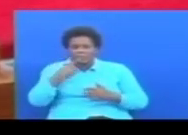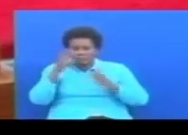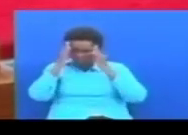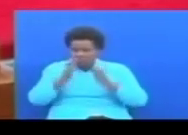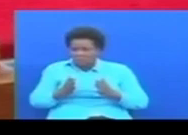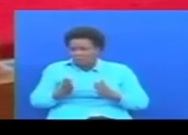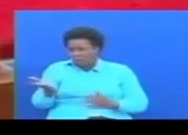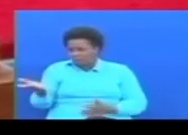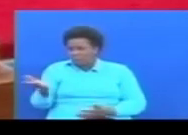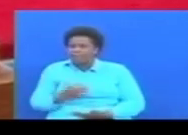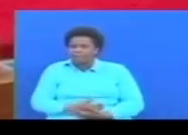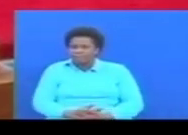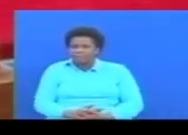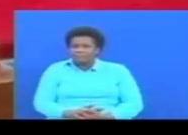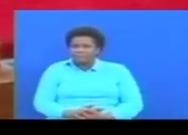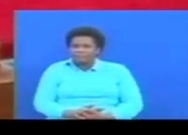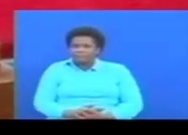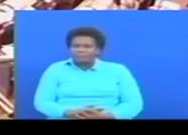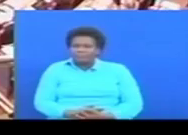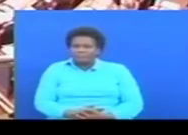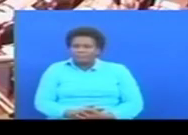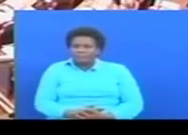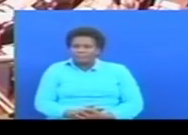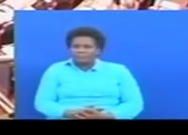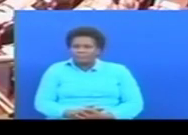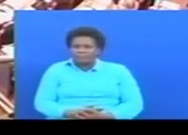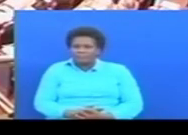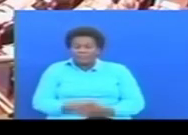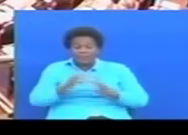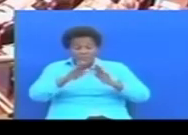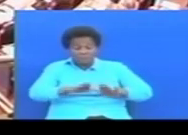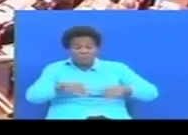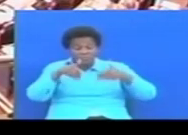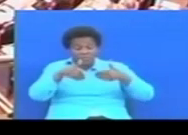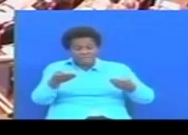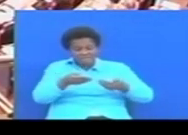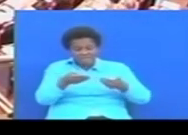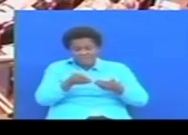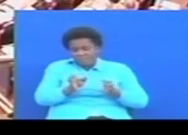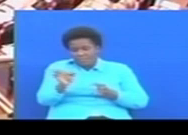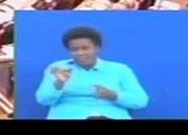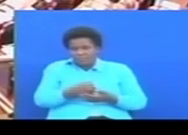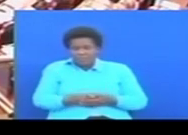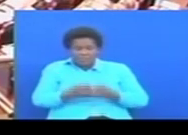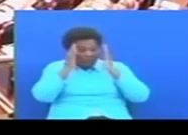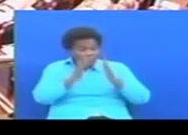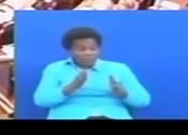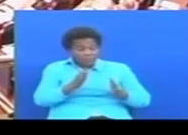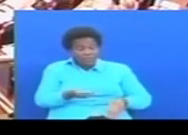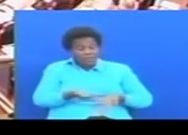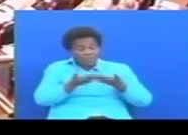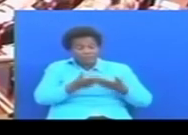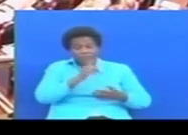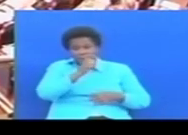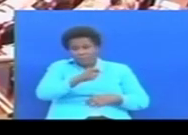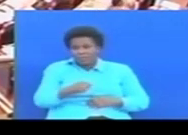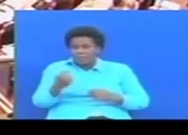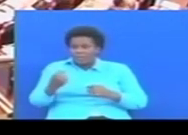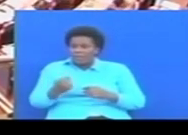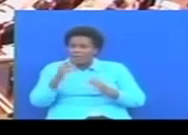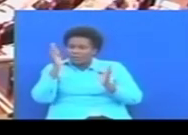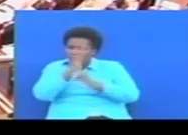Mheshimiwa Biashi Abdalla Juma, mbunge wa viti maalum, kama ifuatavyo. Mheshimiwa Naibu Spika, ni kweli kuwa hali ya jengo la kituo cha